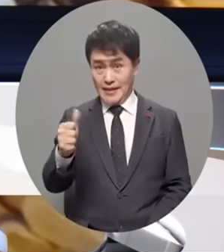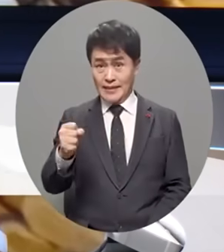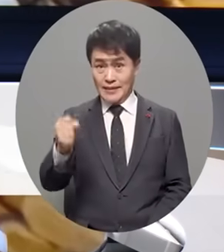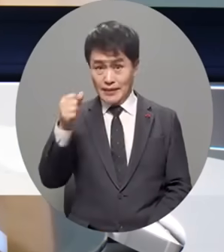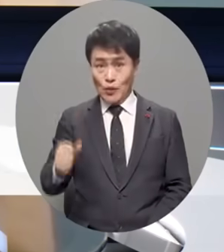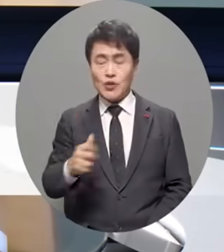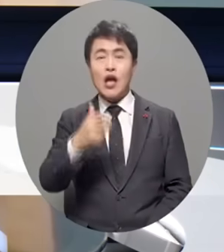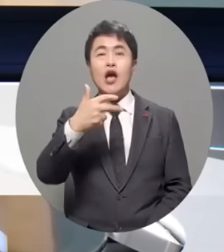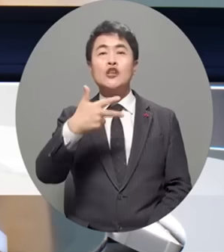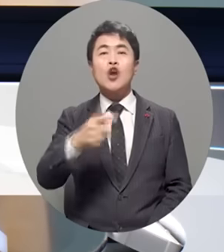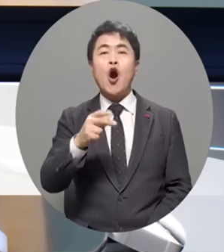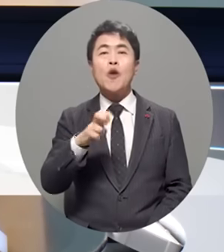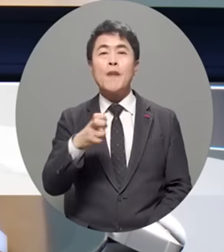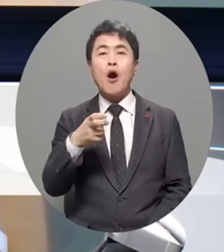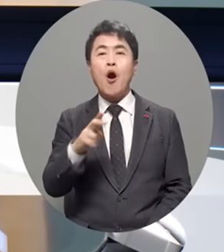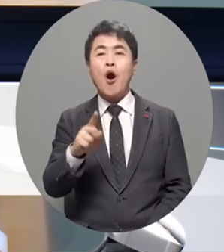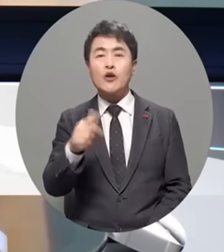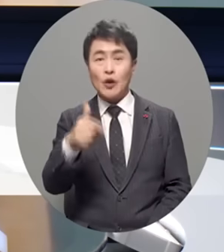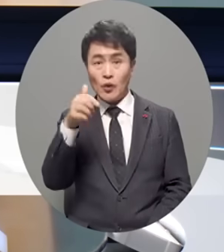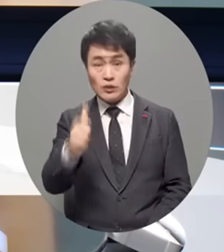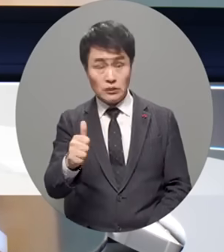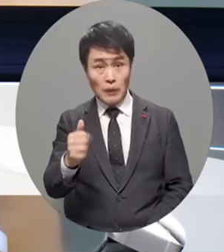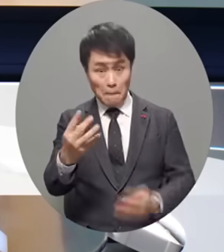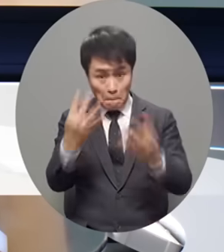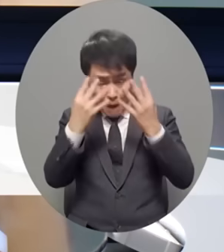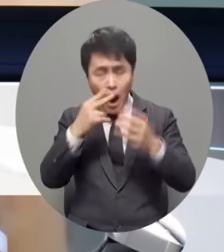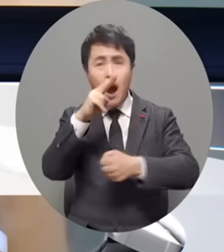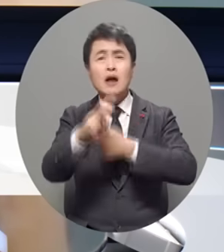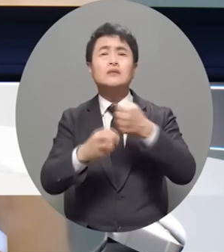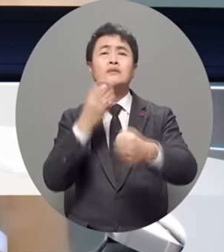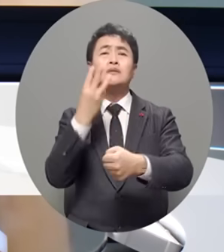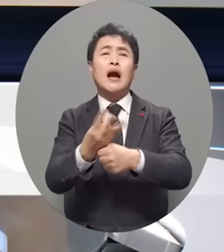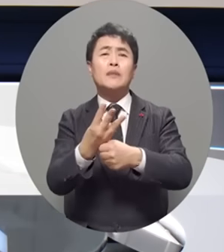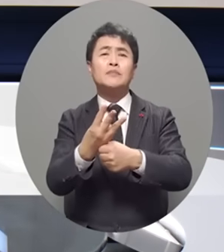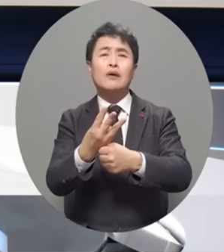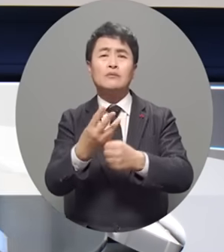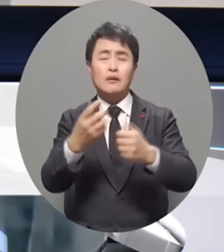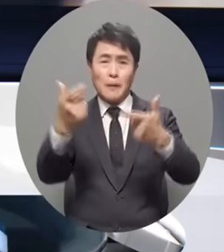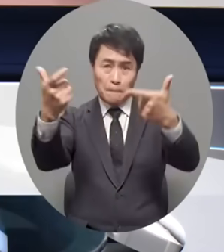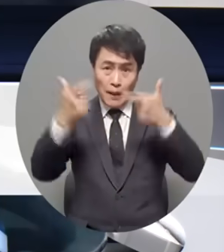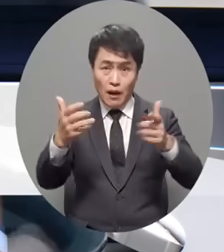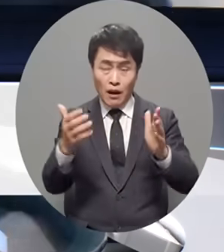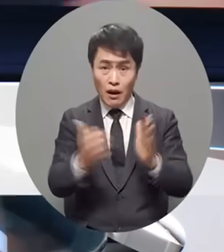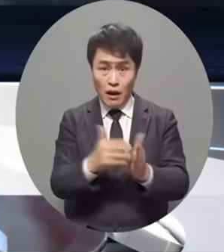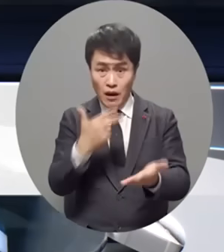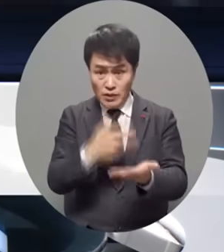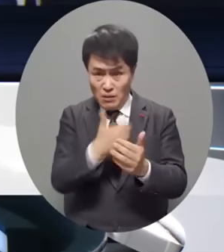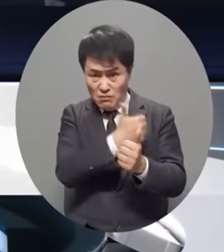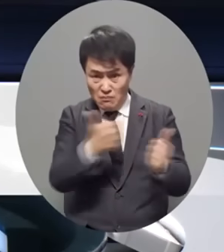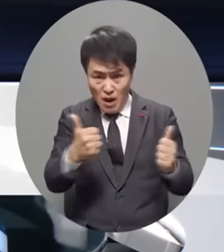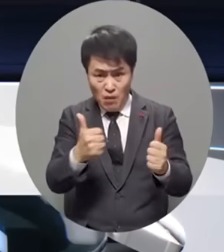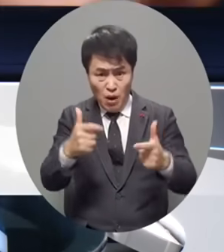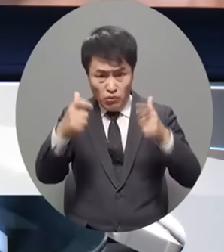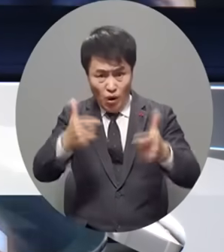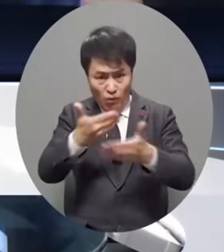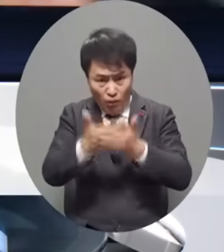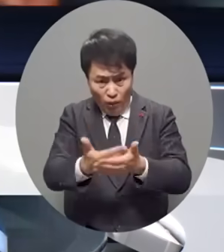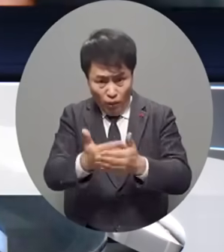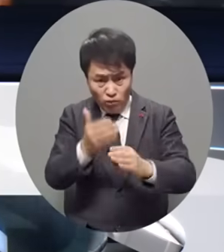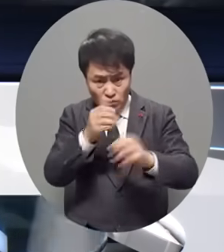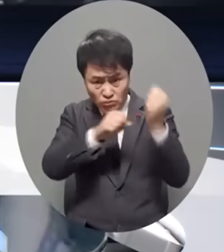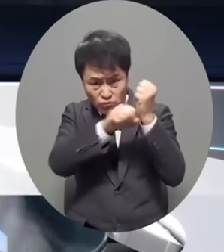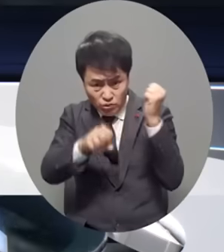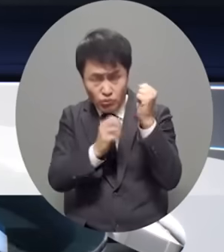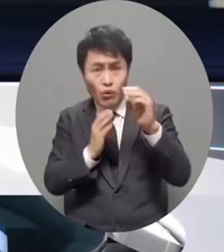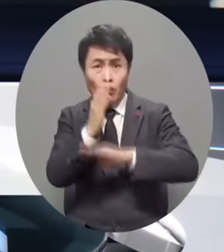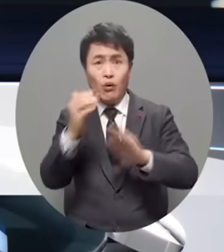정명석 씨에 대해서 징역 23년이 선고됐습니다. 대법원의 양형 기준을 넘어선 중형인데